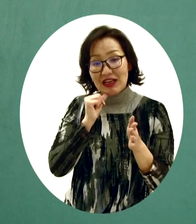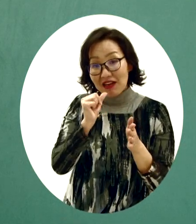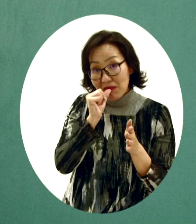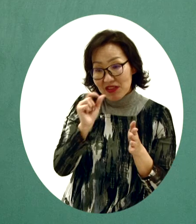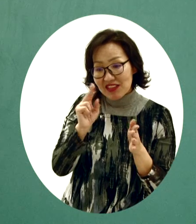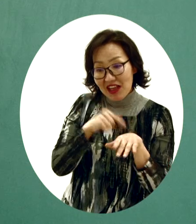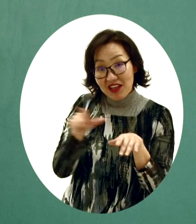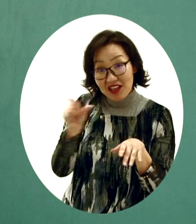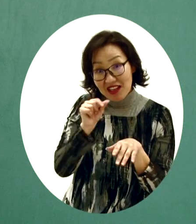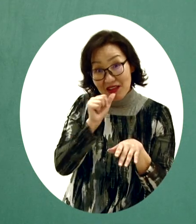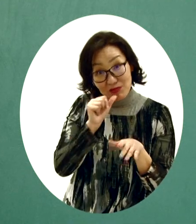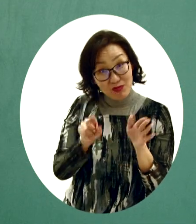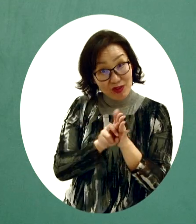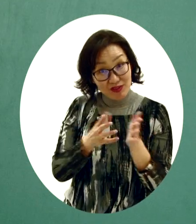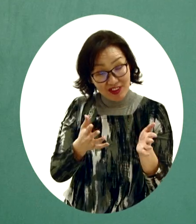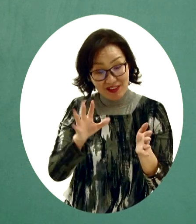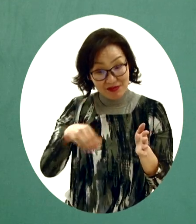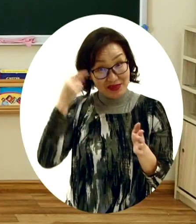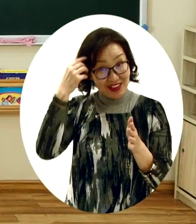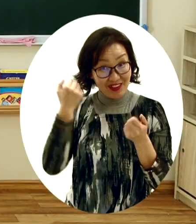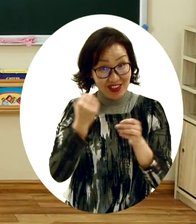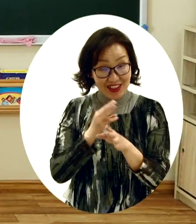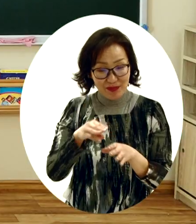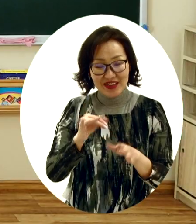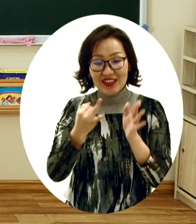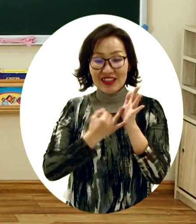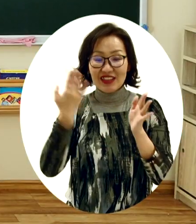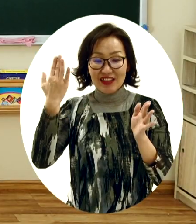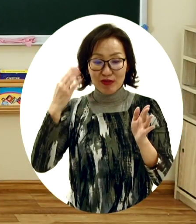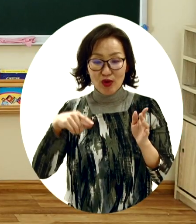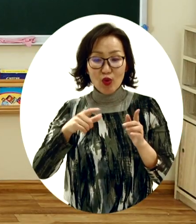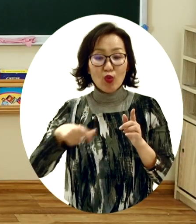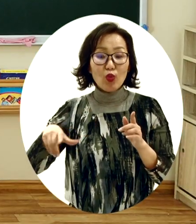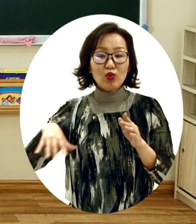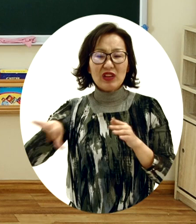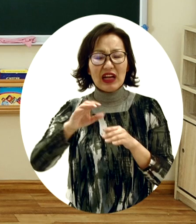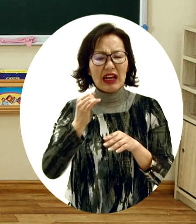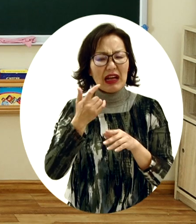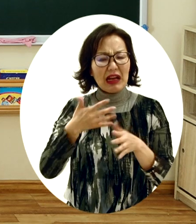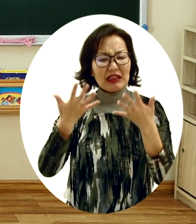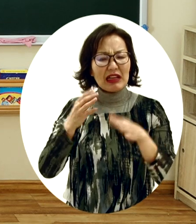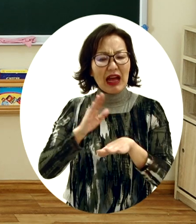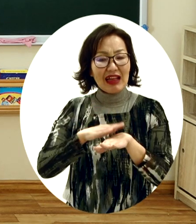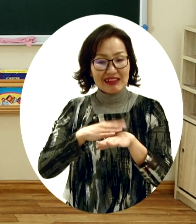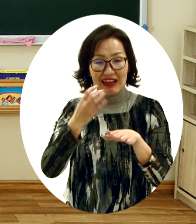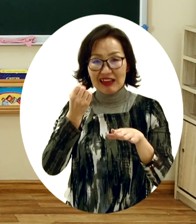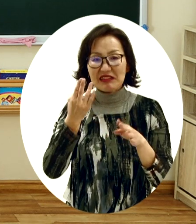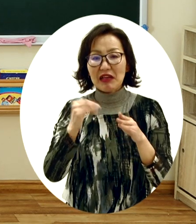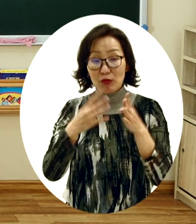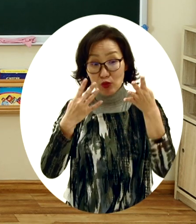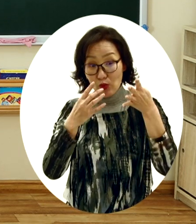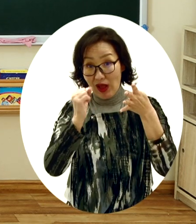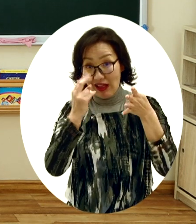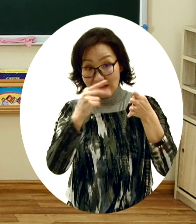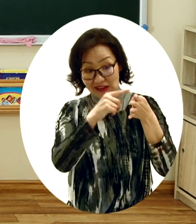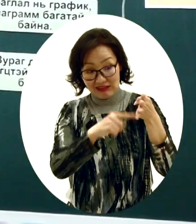хэмндэг тийм сайн талтай юм байна гэдгийг мэдчих явлаа. Мөн илтгэл тавихдаа хүүхдүүдийн маань гаргадаг алдаанд дөрвөн төрлийн